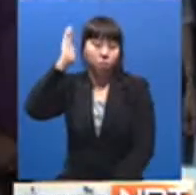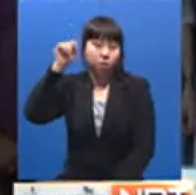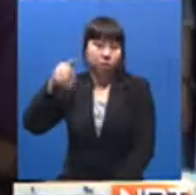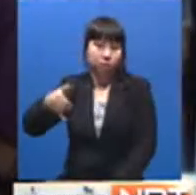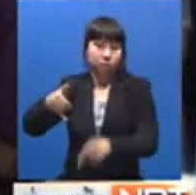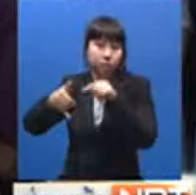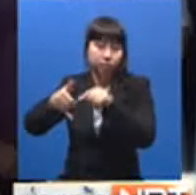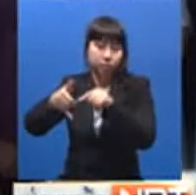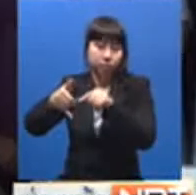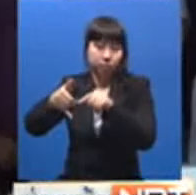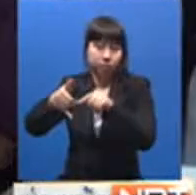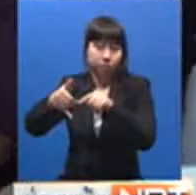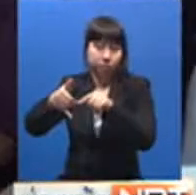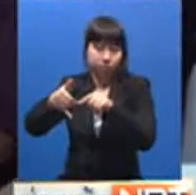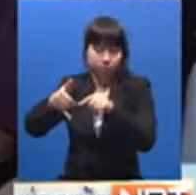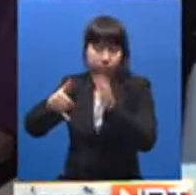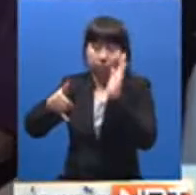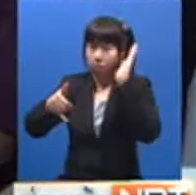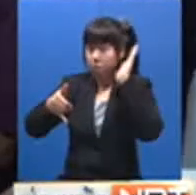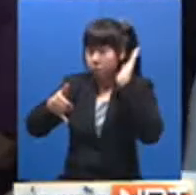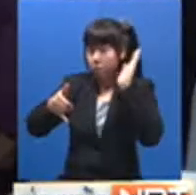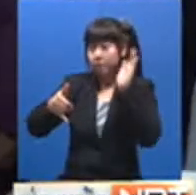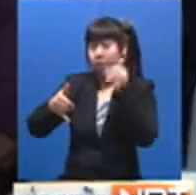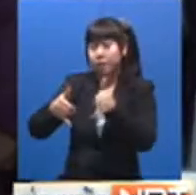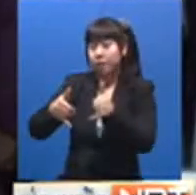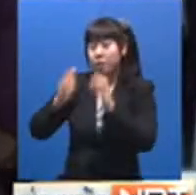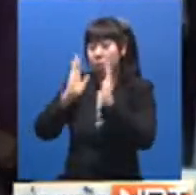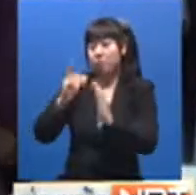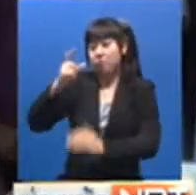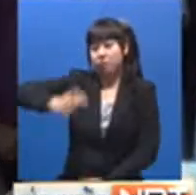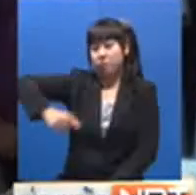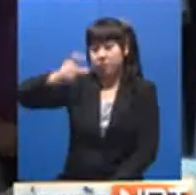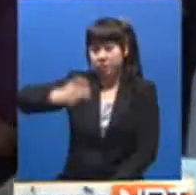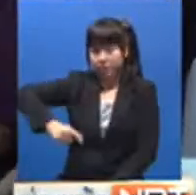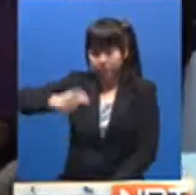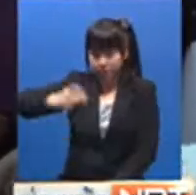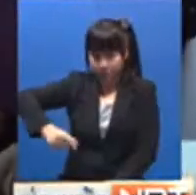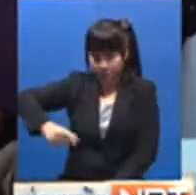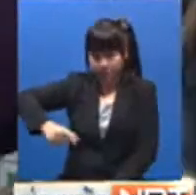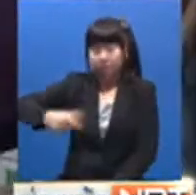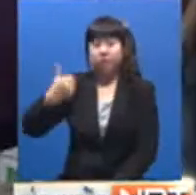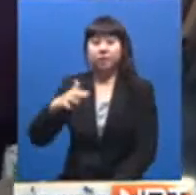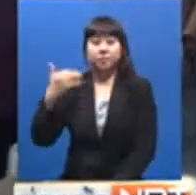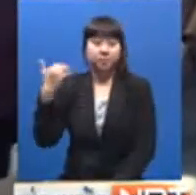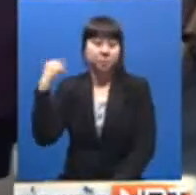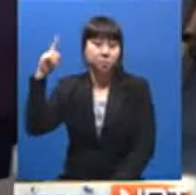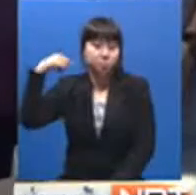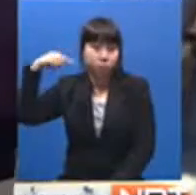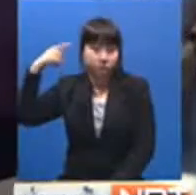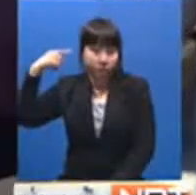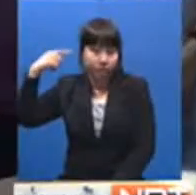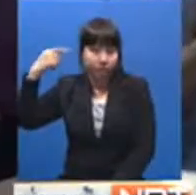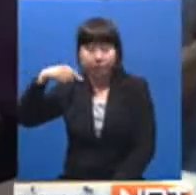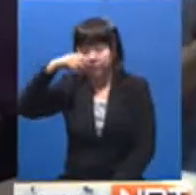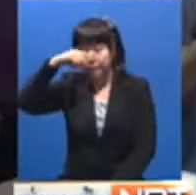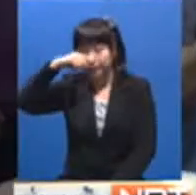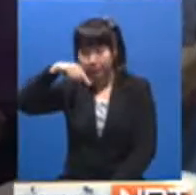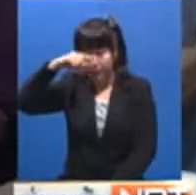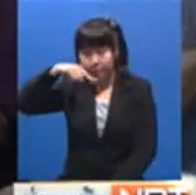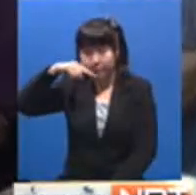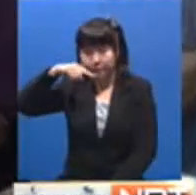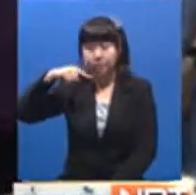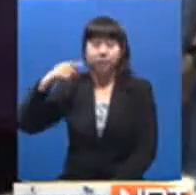Victorผิวด.ช.นาย maximfurthestชาวฝรั่งเศสนะคะแล้วก็ยังมีนางสาววิกานดางาม